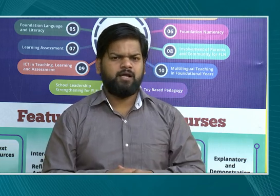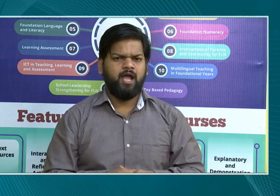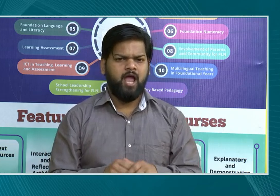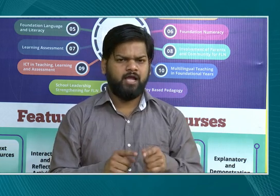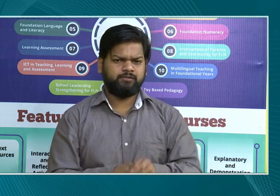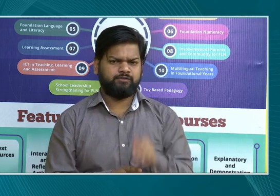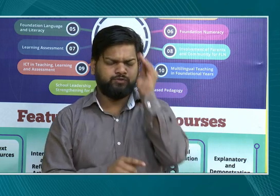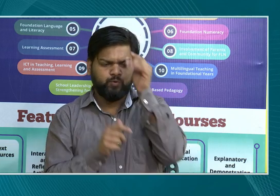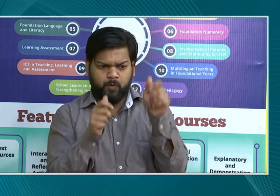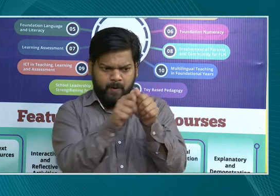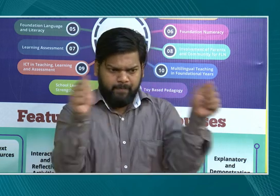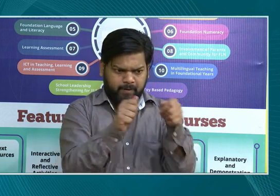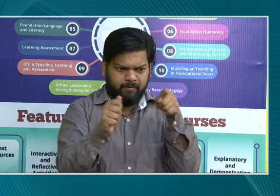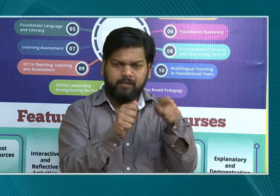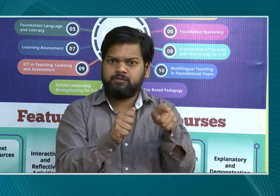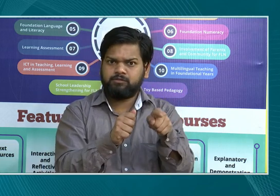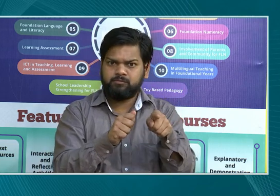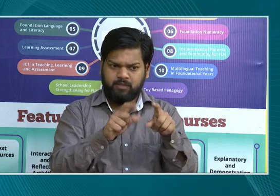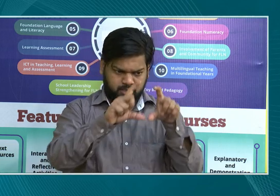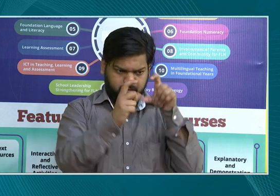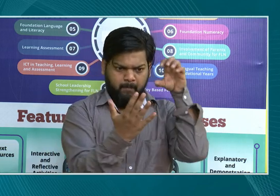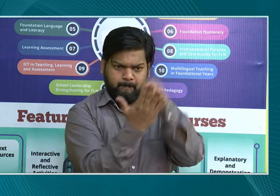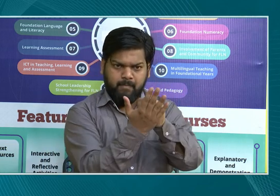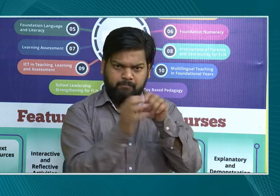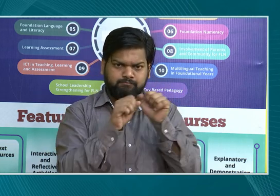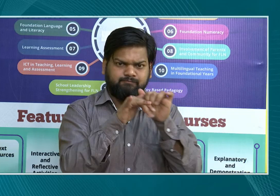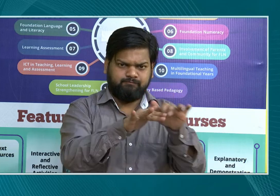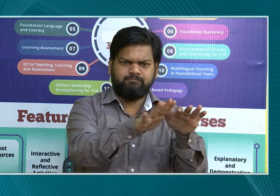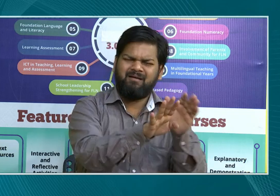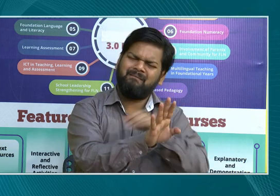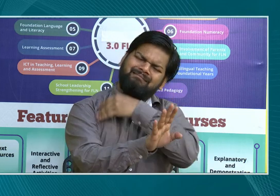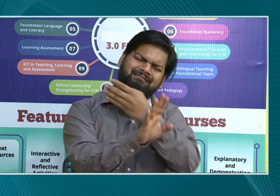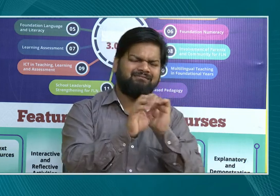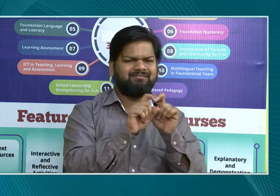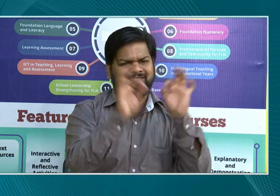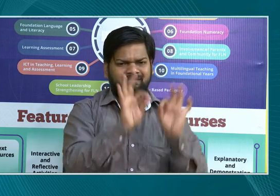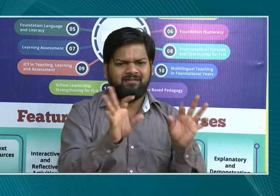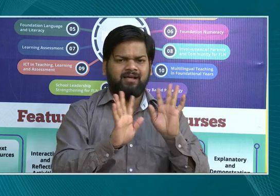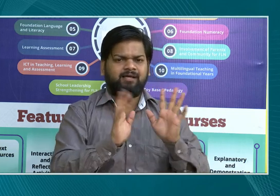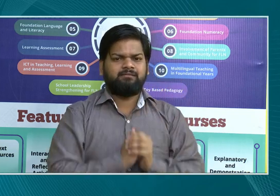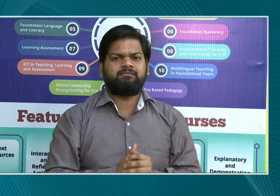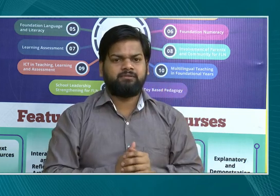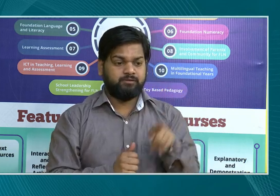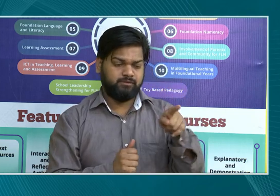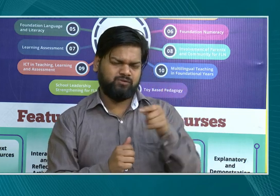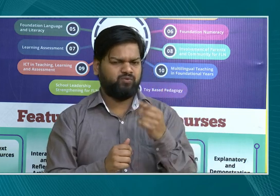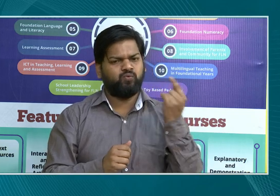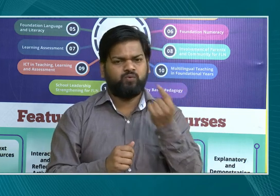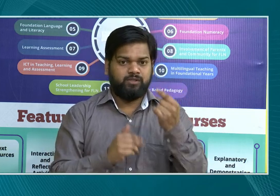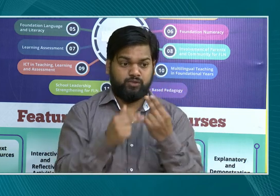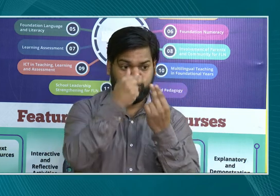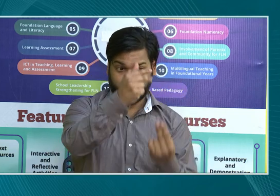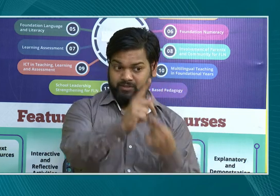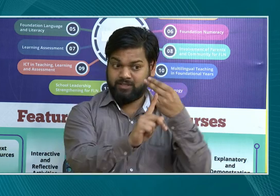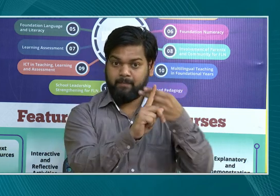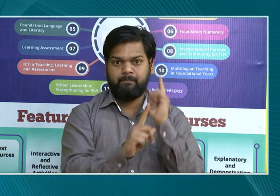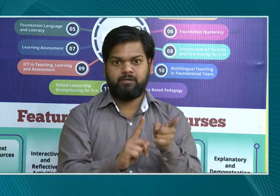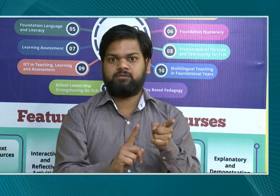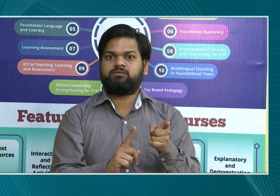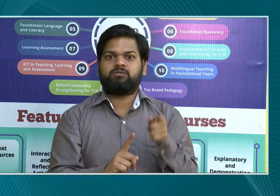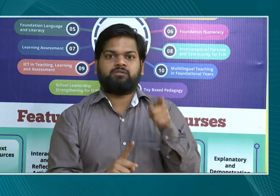किया गया है कहने को तो हम इसको लेख भी कह सकते हैं कहानी भी कह सकते हैं लेकिन ये एक रिपोर्ट विधा का यह पाठ है